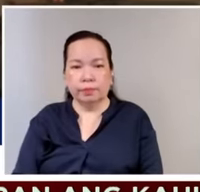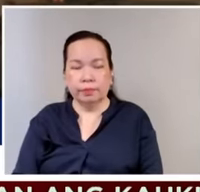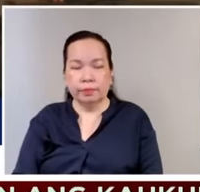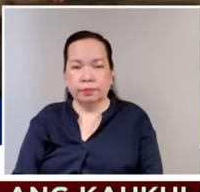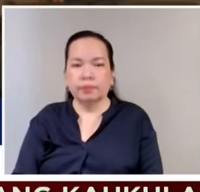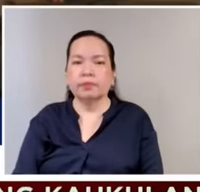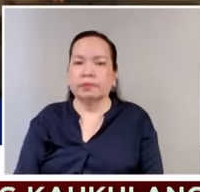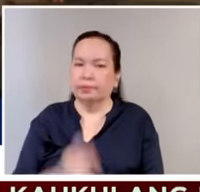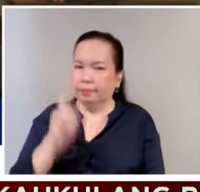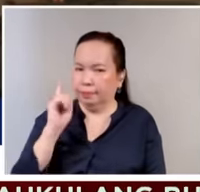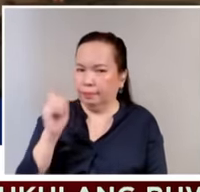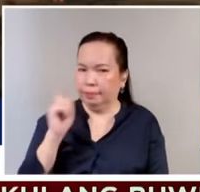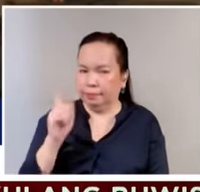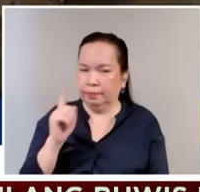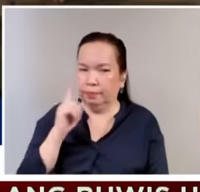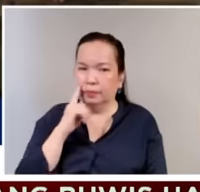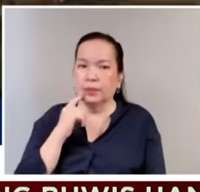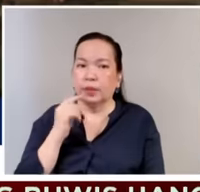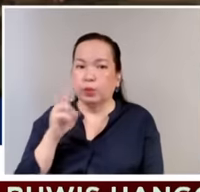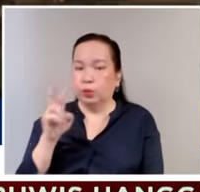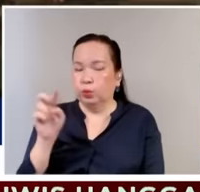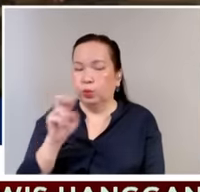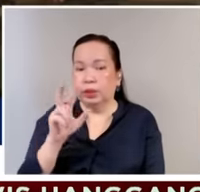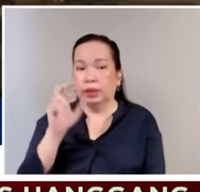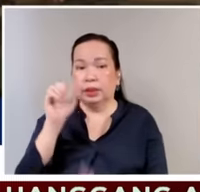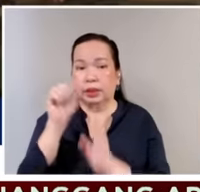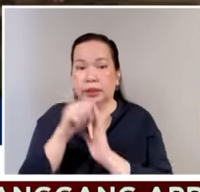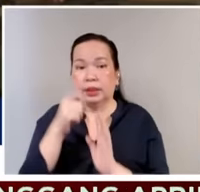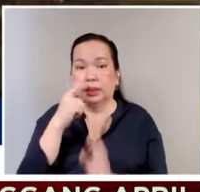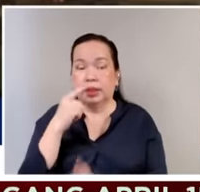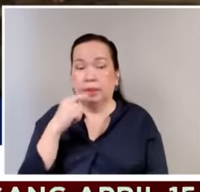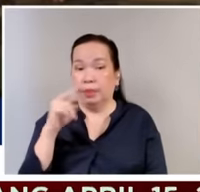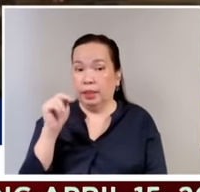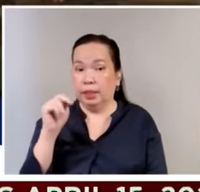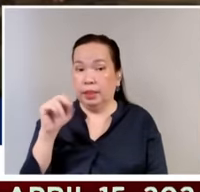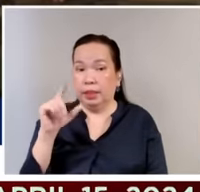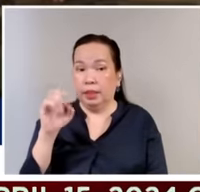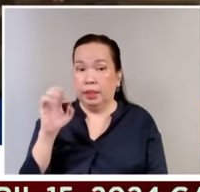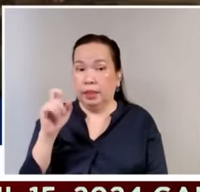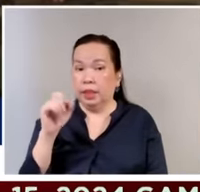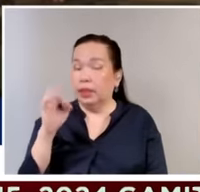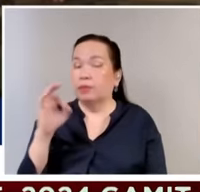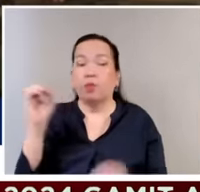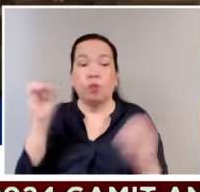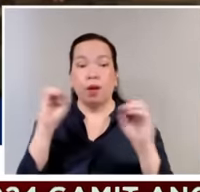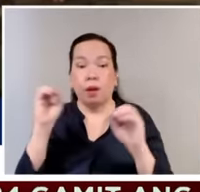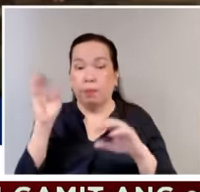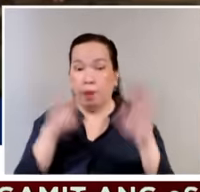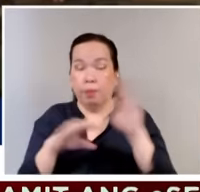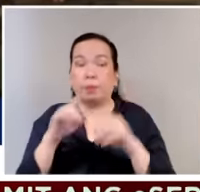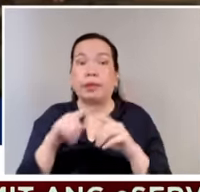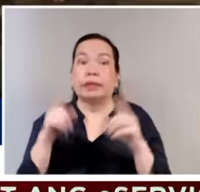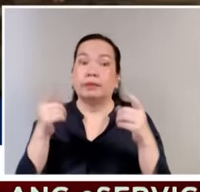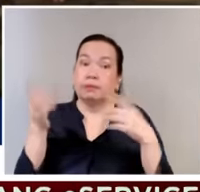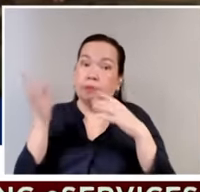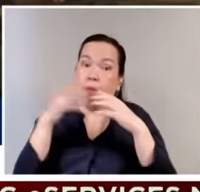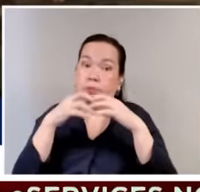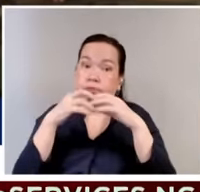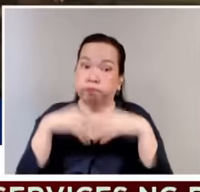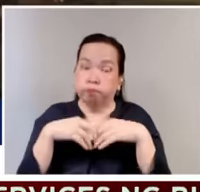Sakto, Zen. Dahil yung 2 to 3 seconds na sinasabi ng NLEX, kung hindi magkaka-aberya, pero pag nagka-aberya, ibang usapan